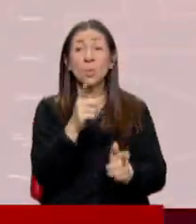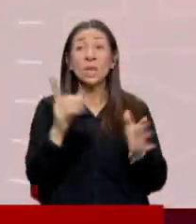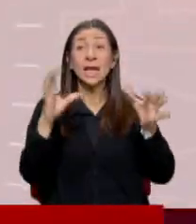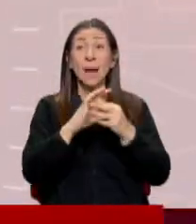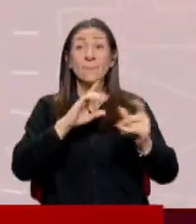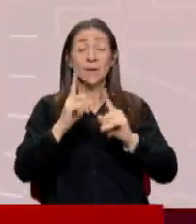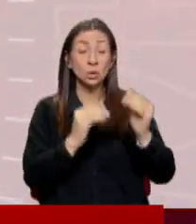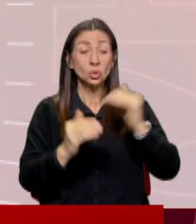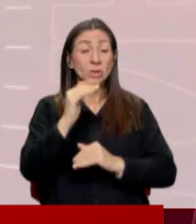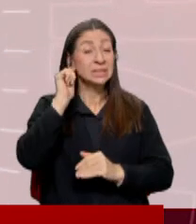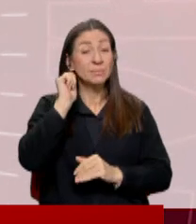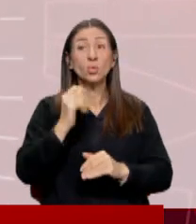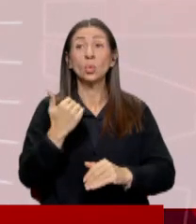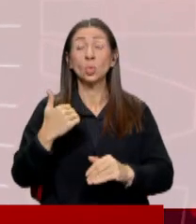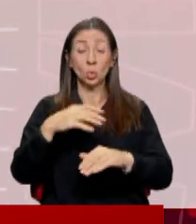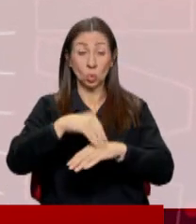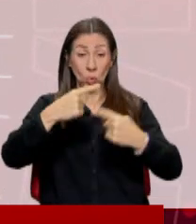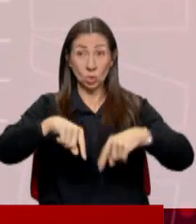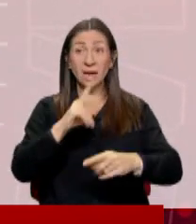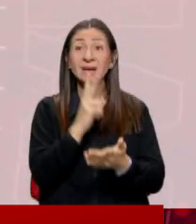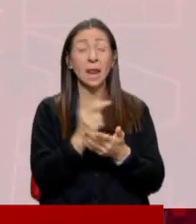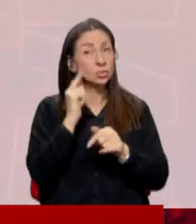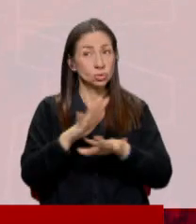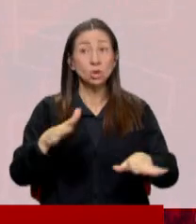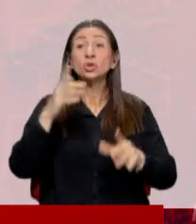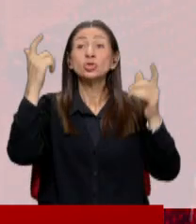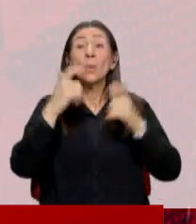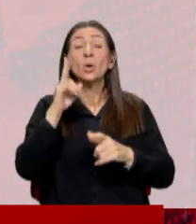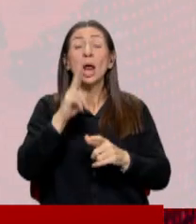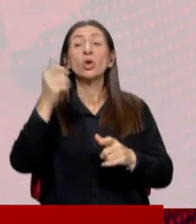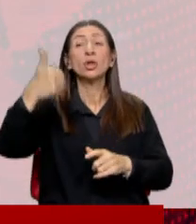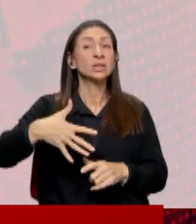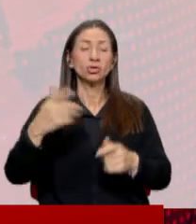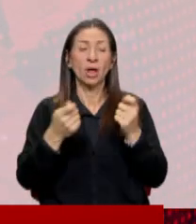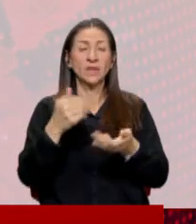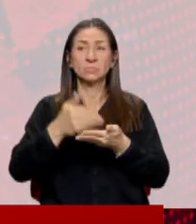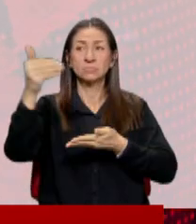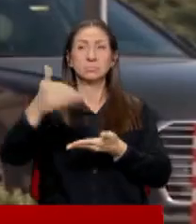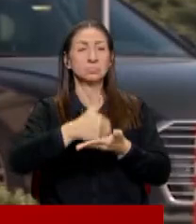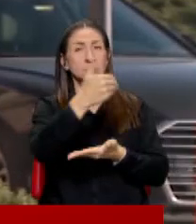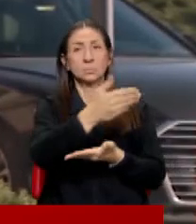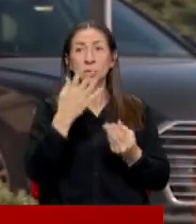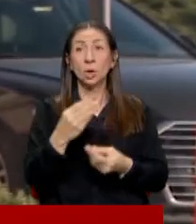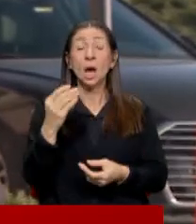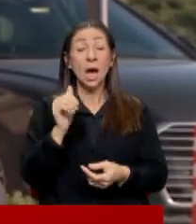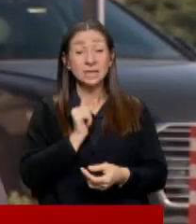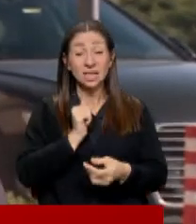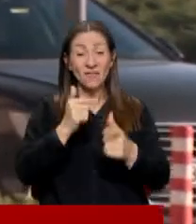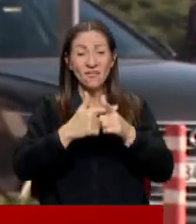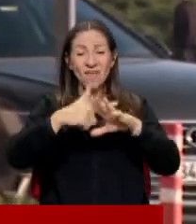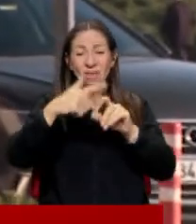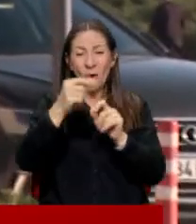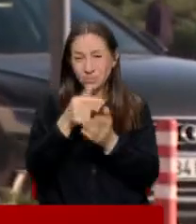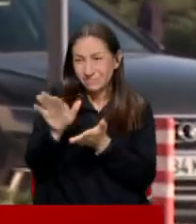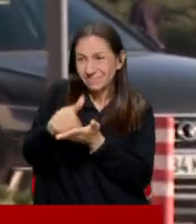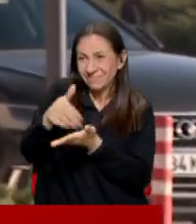ilgili mahkeme ve Yüksek Disiplin Kurulu'nda verilecek kararları duyuracağız. Sorumlu görülen yöneticiler de görevden uzaklaştırıldı. Orduyu FETÖ'den ayıklayalım